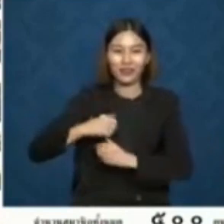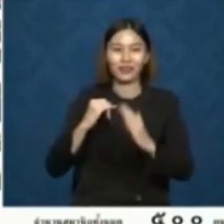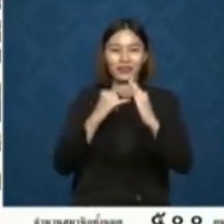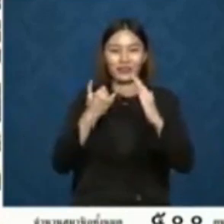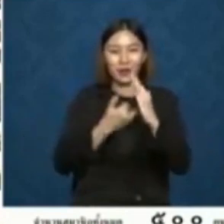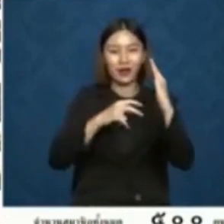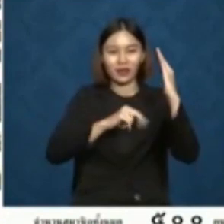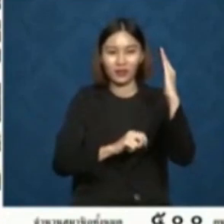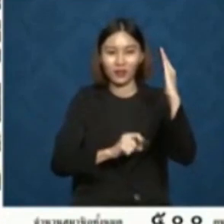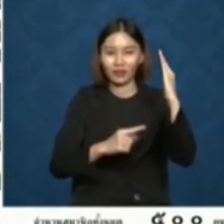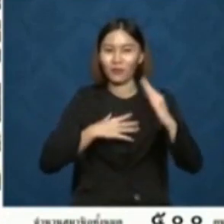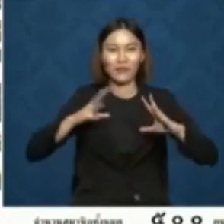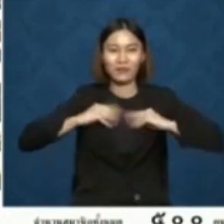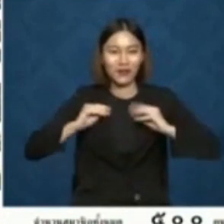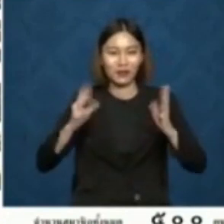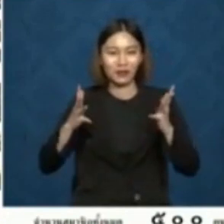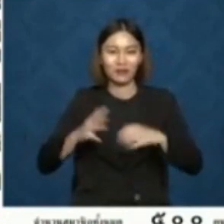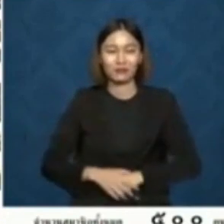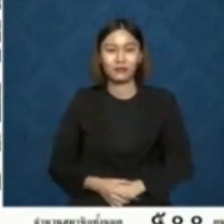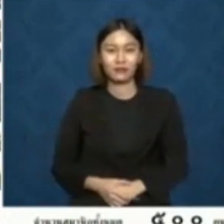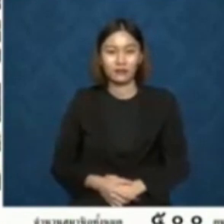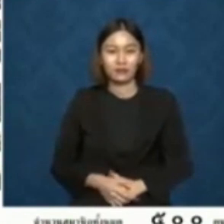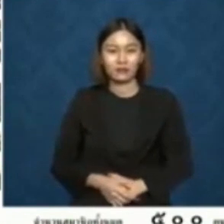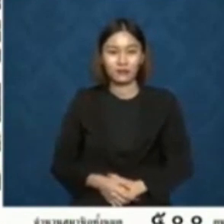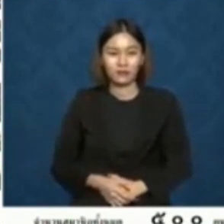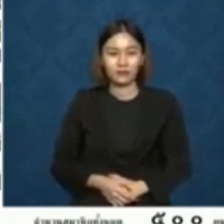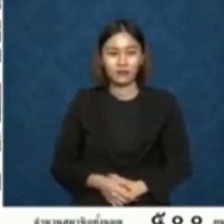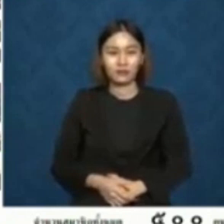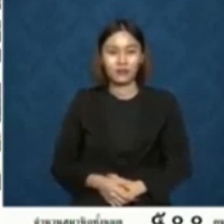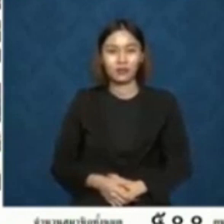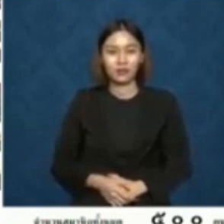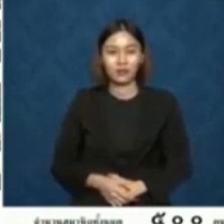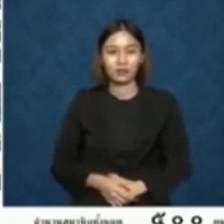ากจังหวัดนครศรีธรรมราชกับผมไม่เห็นด้วยครับท่านประธานครับ